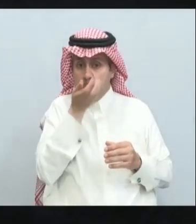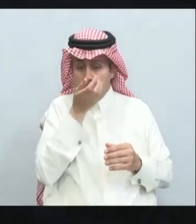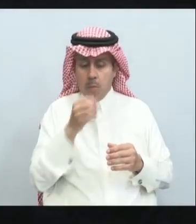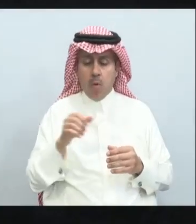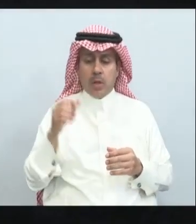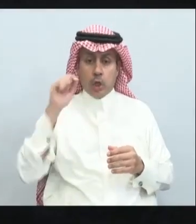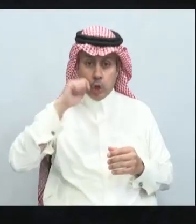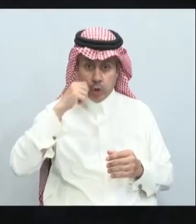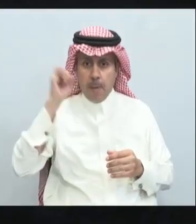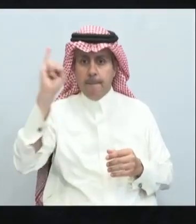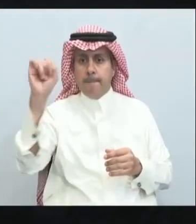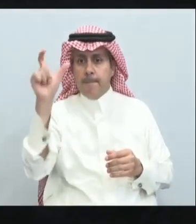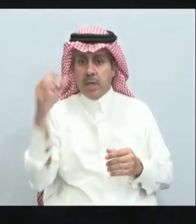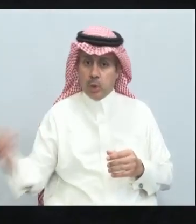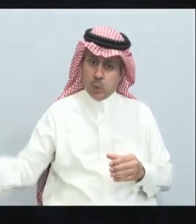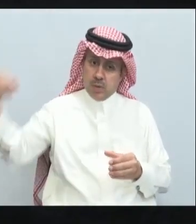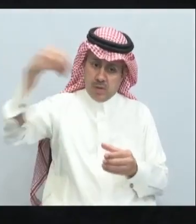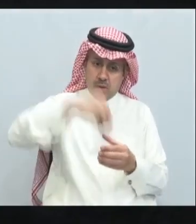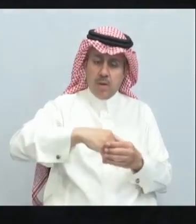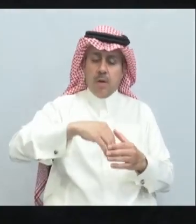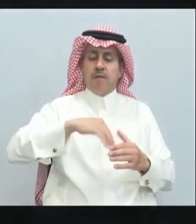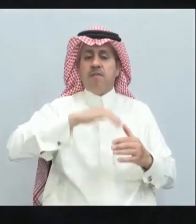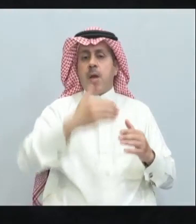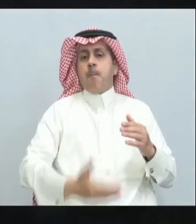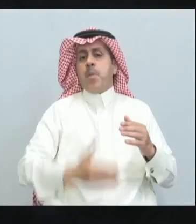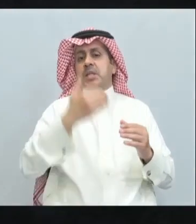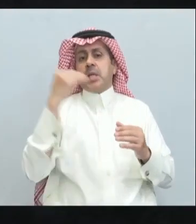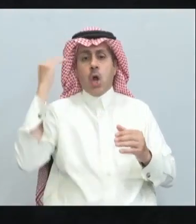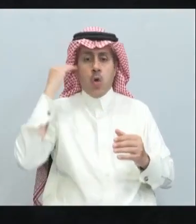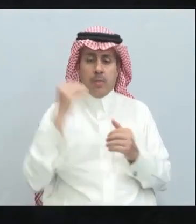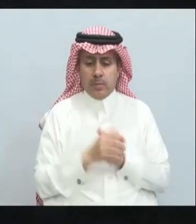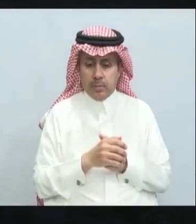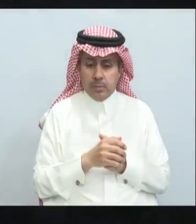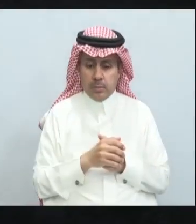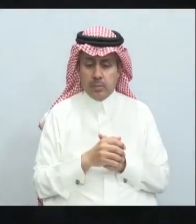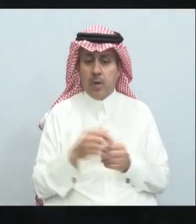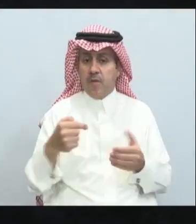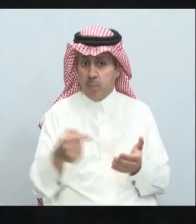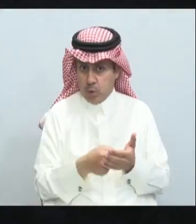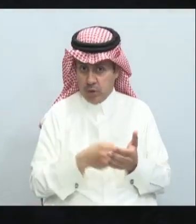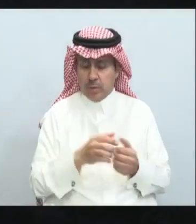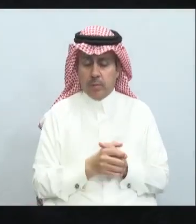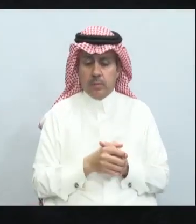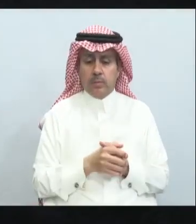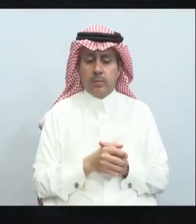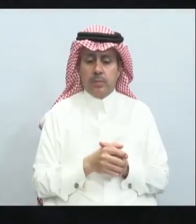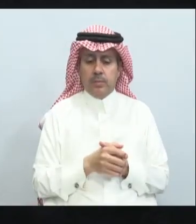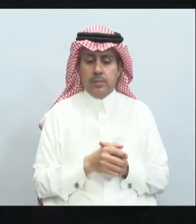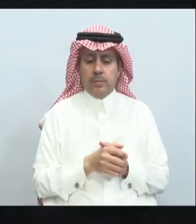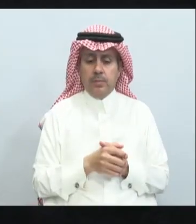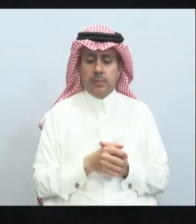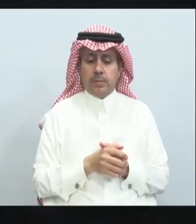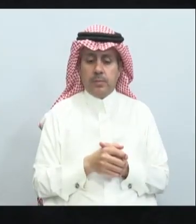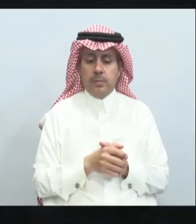النطفه وتحقن في المراه سواء كان هناك تدخل يعني احيانا هذه النطفه من الرجل